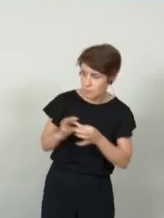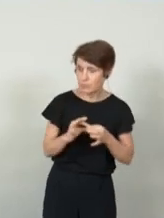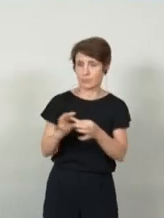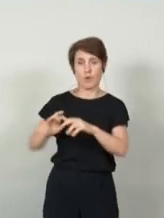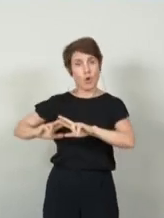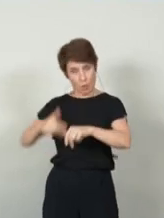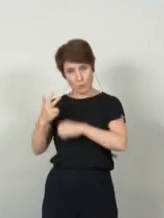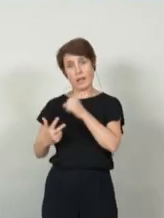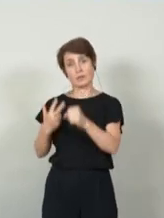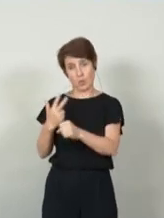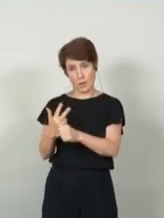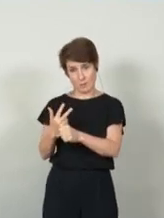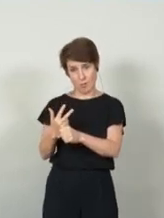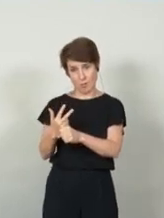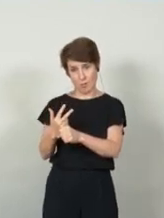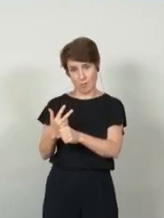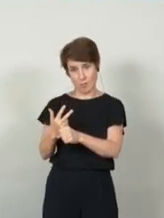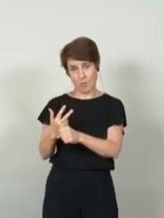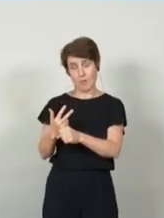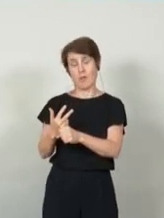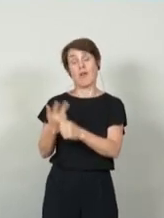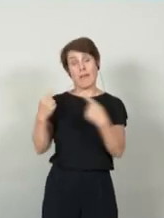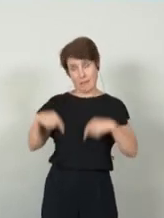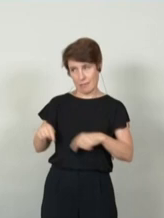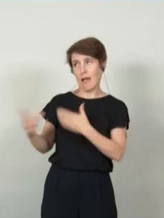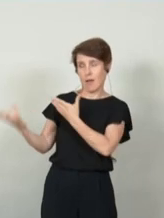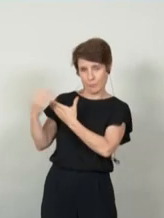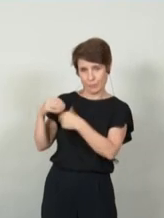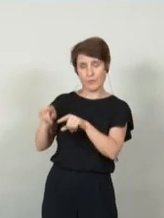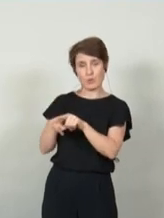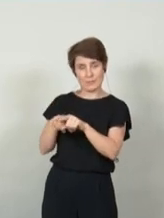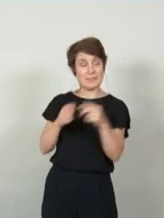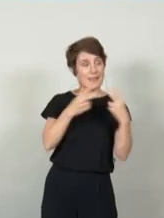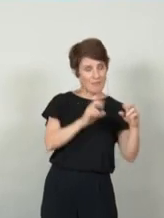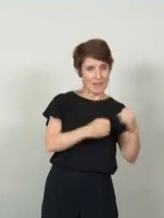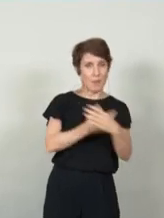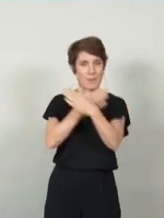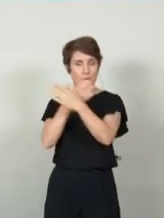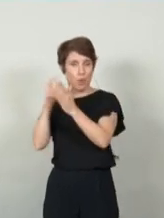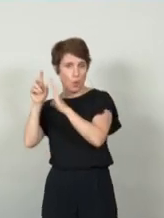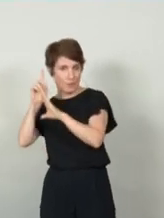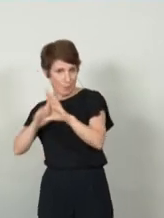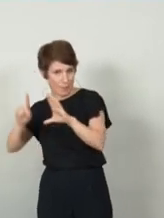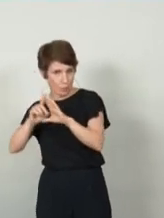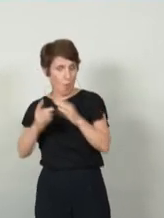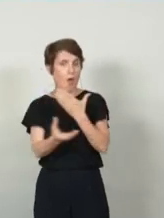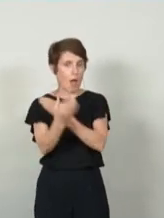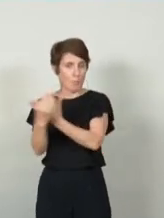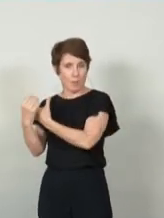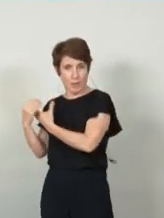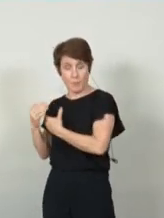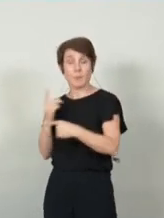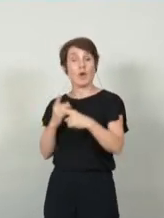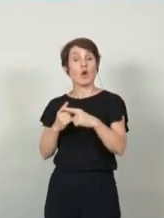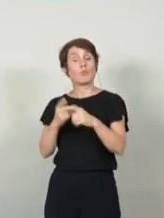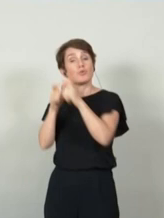rappelons-le avec une participation importante de l'État la ville la métropole et le département mais aussi des apports de mécénat